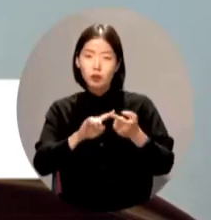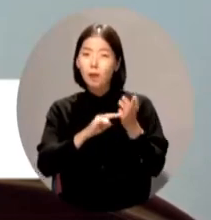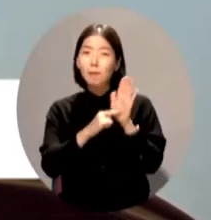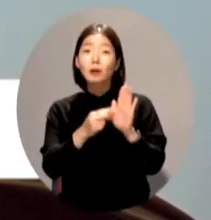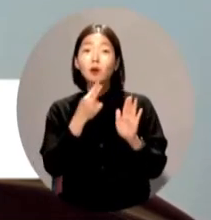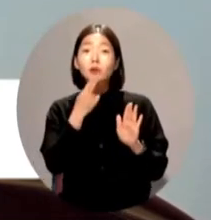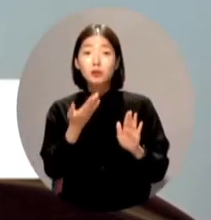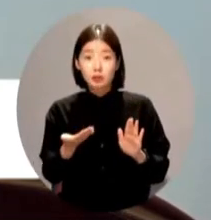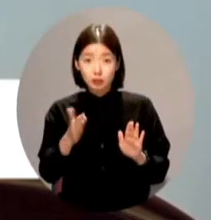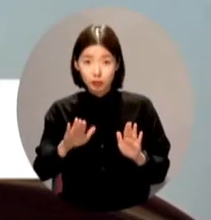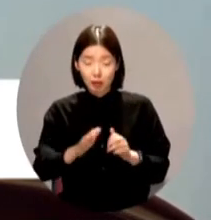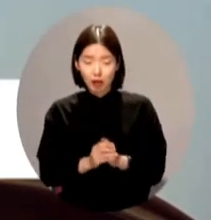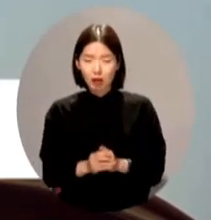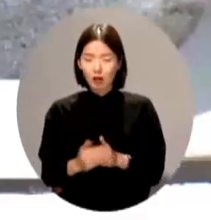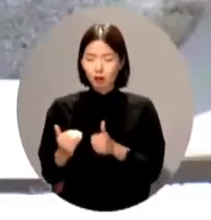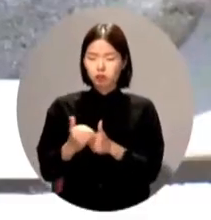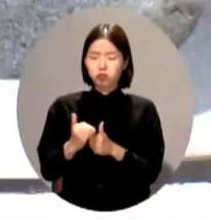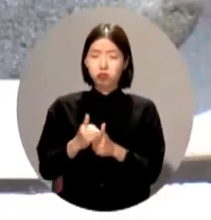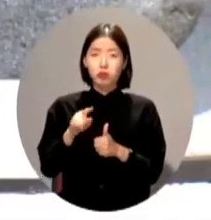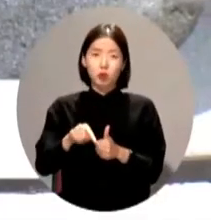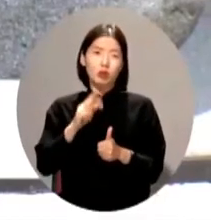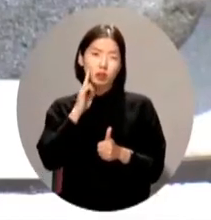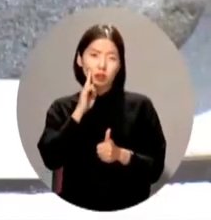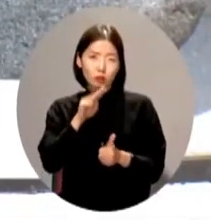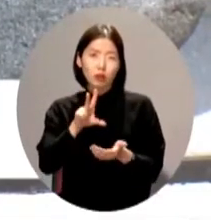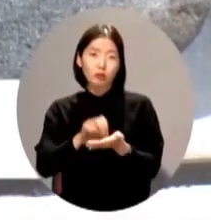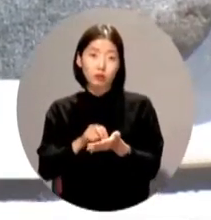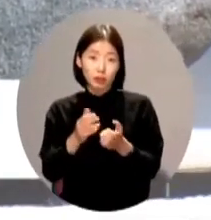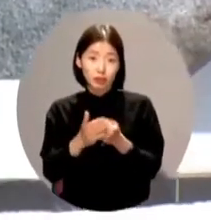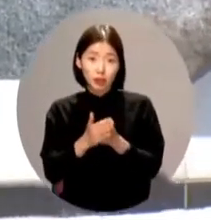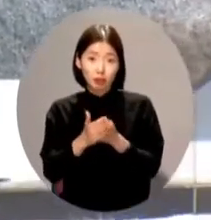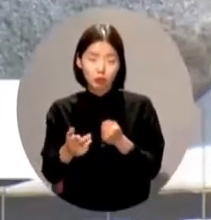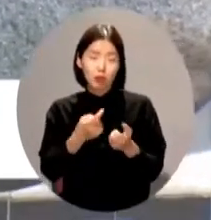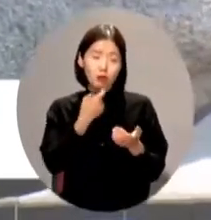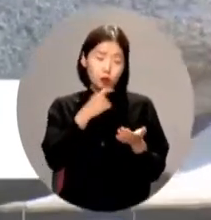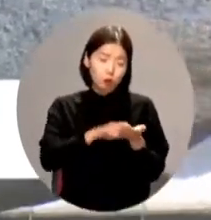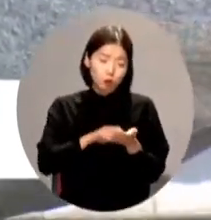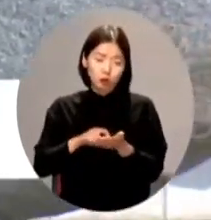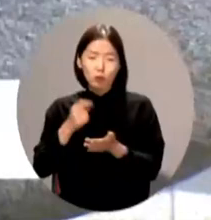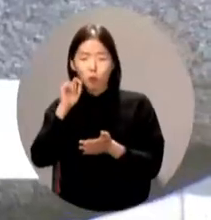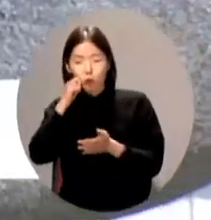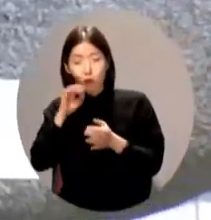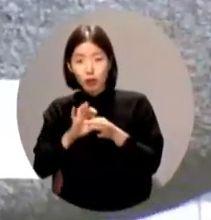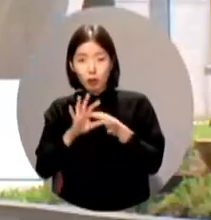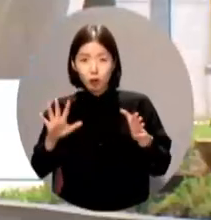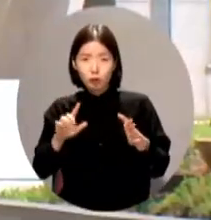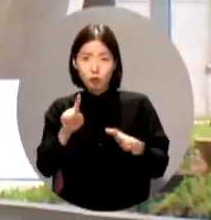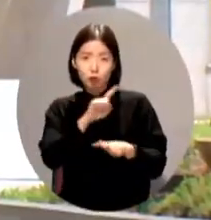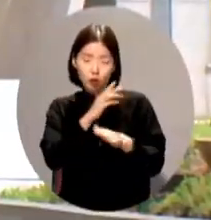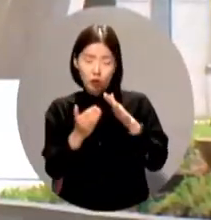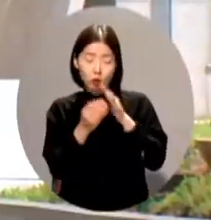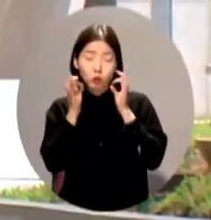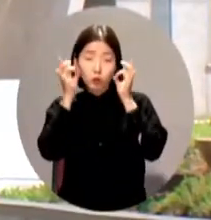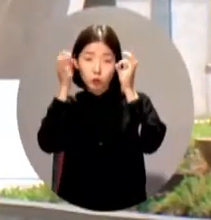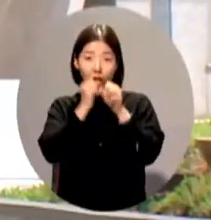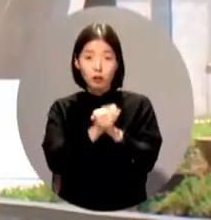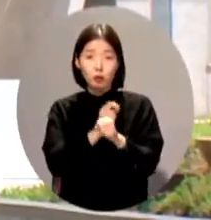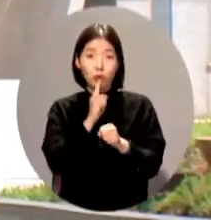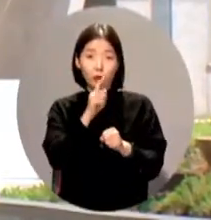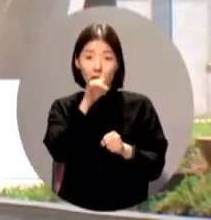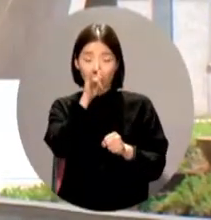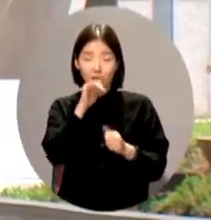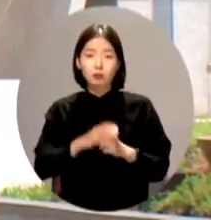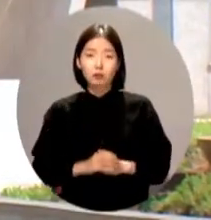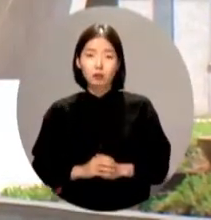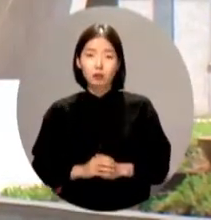않으면서도 선거구로 것 사건은 심각한 사안 이라며 쉽 뜬 어렵 뜬 수사에 최선을 다하겠다고 밝혔습니다 경찰은 이